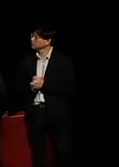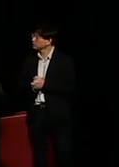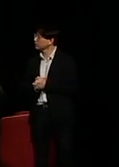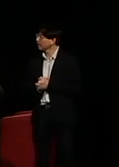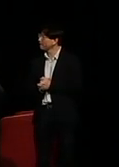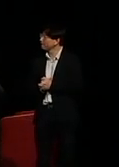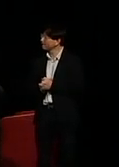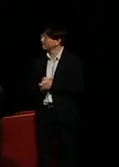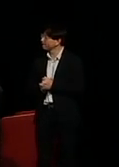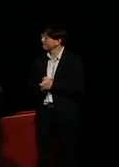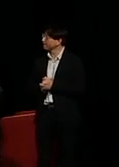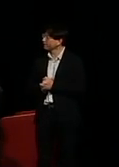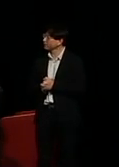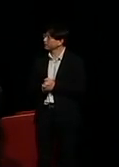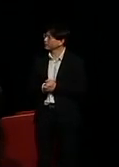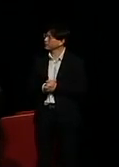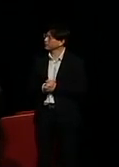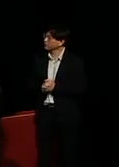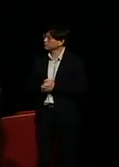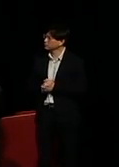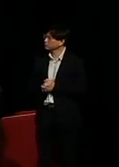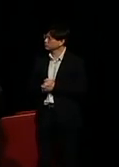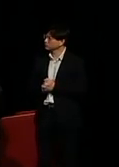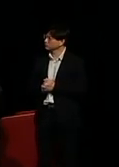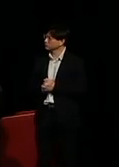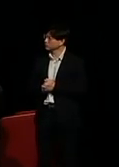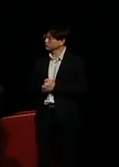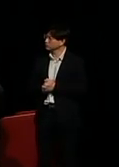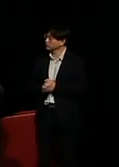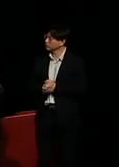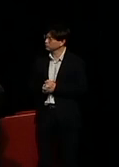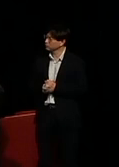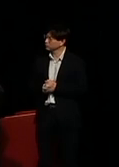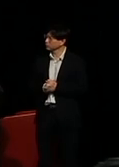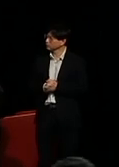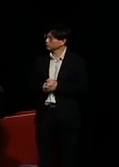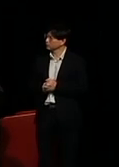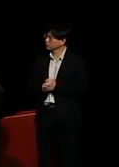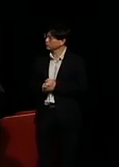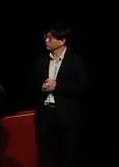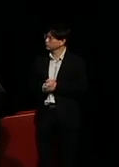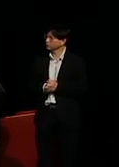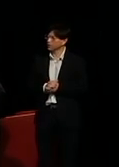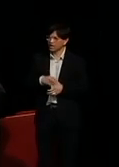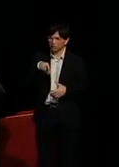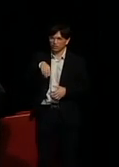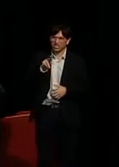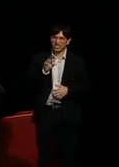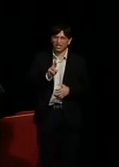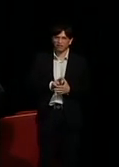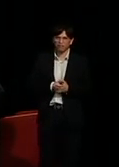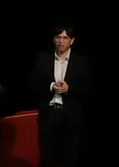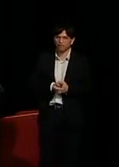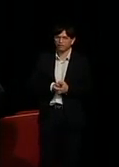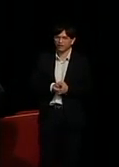appunto in prima pagina c'è il link per il vademecum che è un file PDF